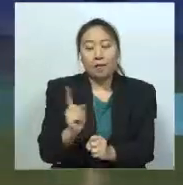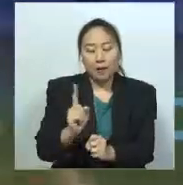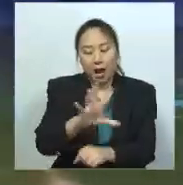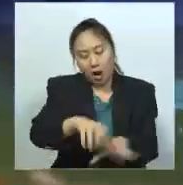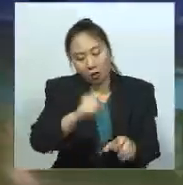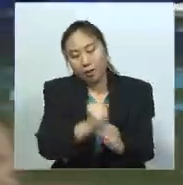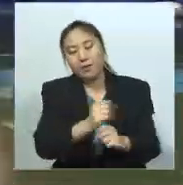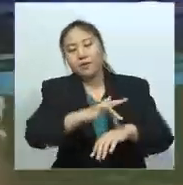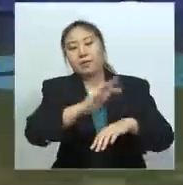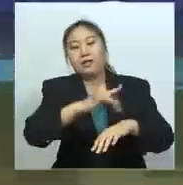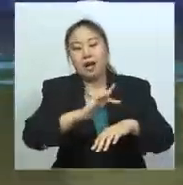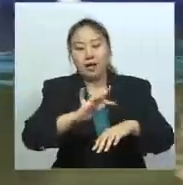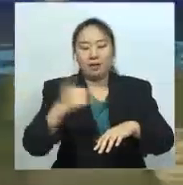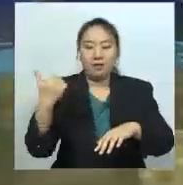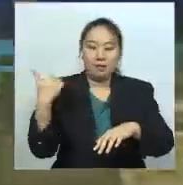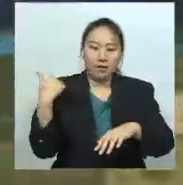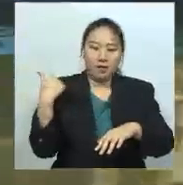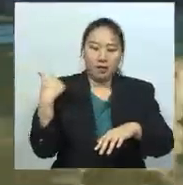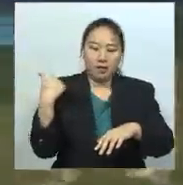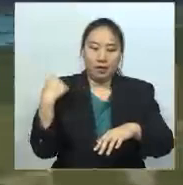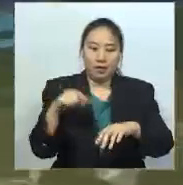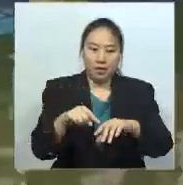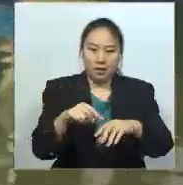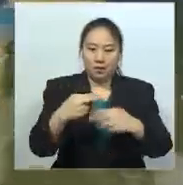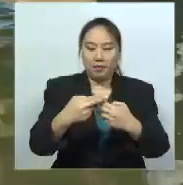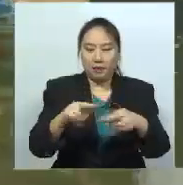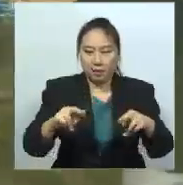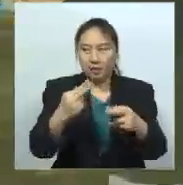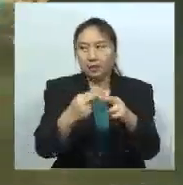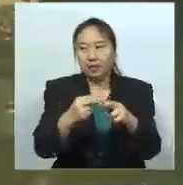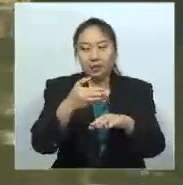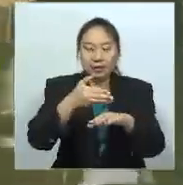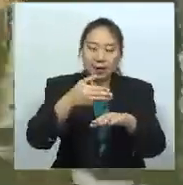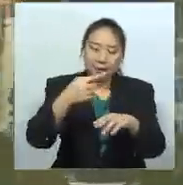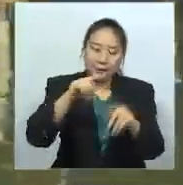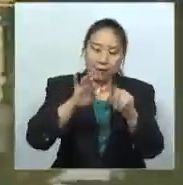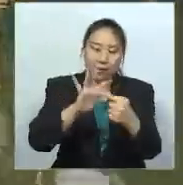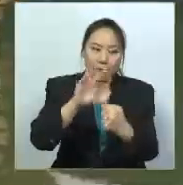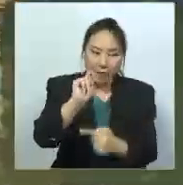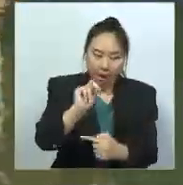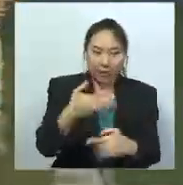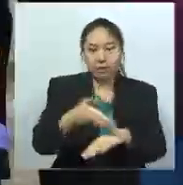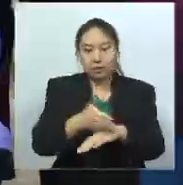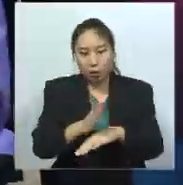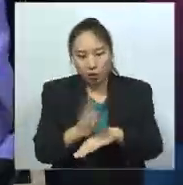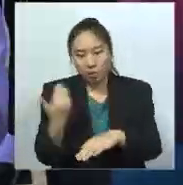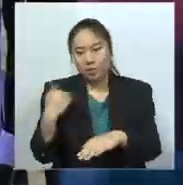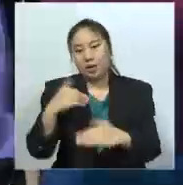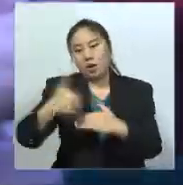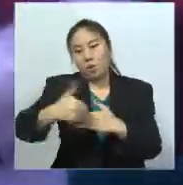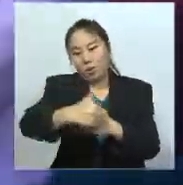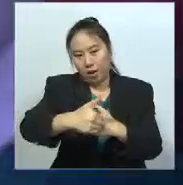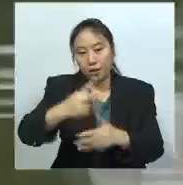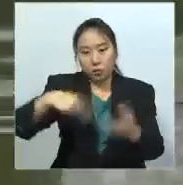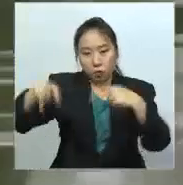สดุธรรมชาติทั้งนั้นเลยก็คือประดิษฐ์จากใยป่านและใยสับปะรดข้างในทำจากขนมปังซึ่งเป็นการรักษาสิ่ง